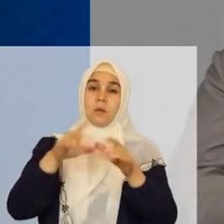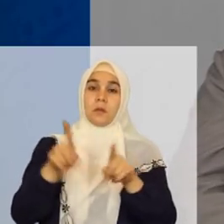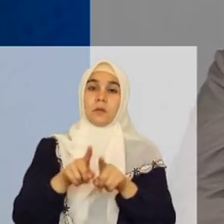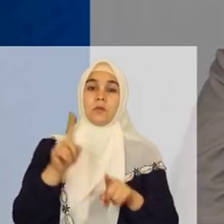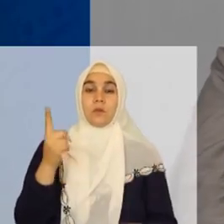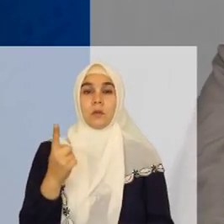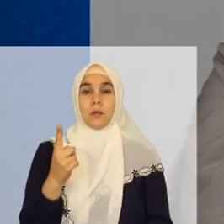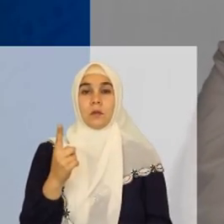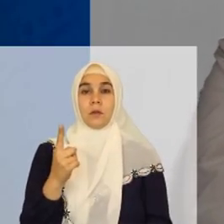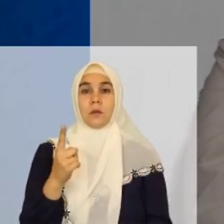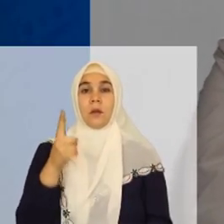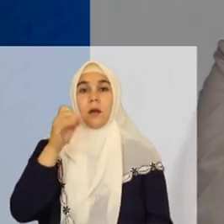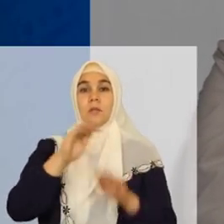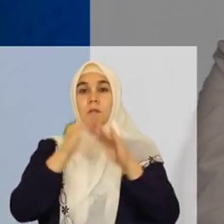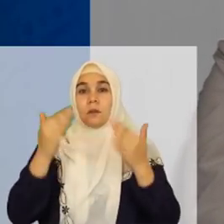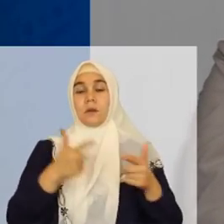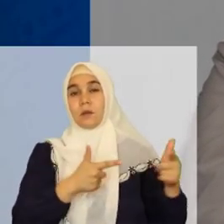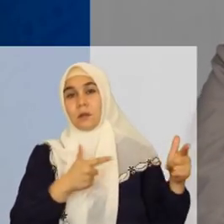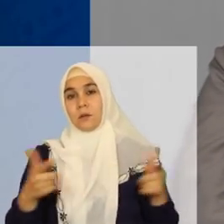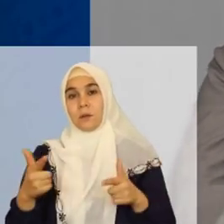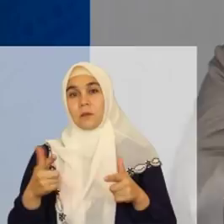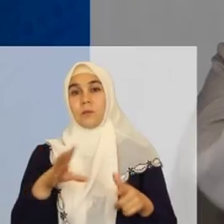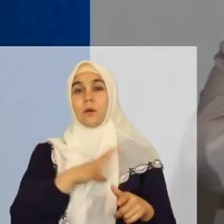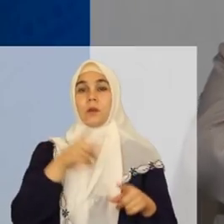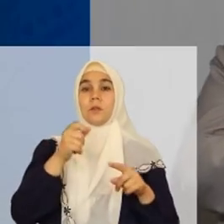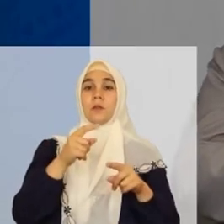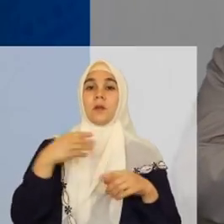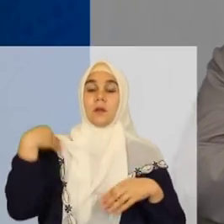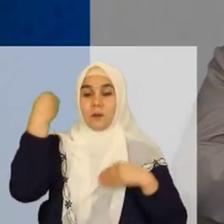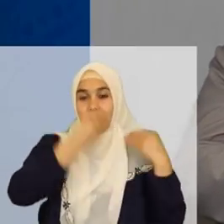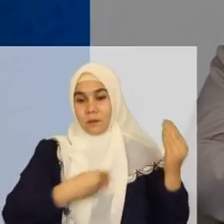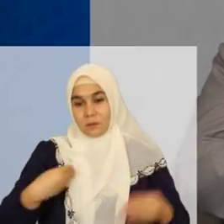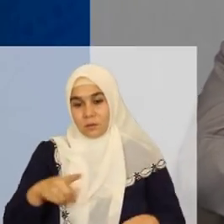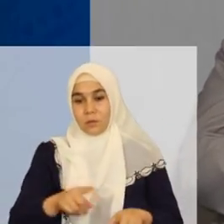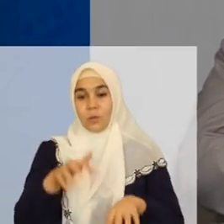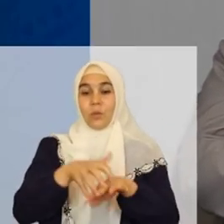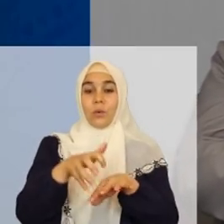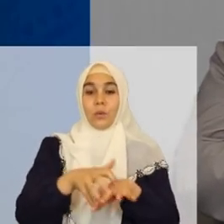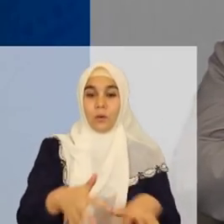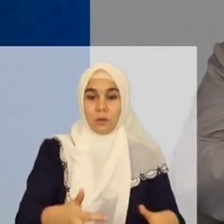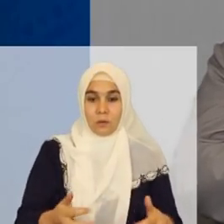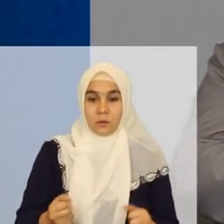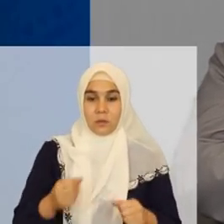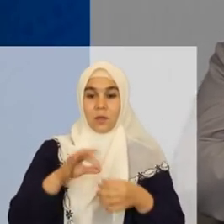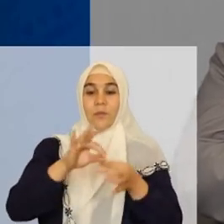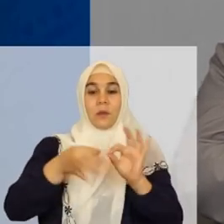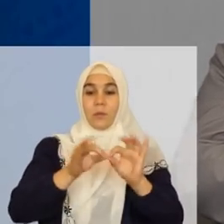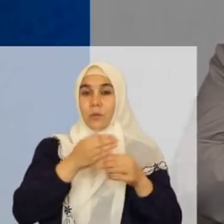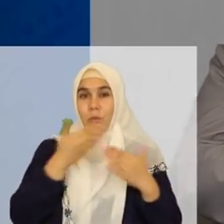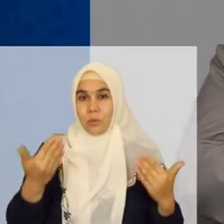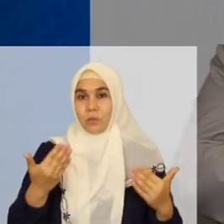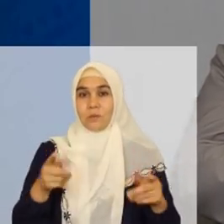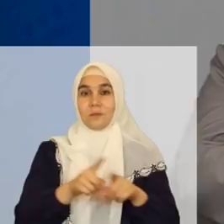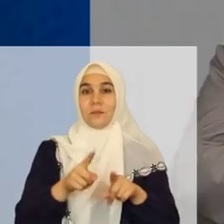joylari shuki, hajga tayyorgarlik ko'ryapti, hajga boraman deb ihrom olyapti. Oyog'iga kiygani ipsiz anadaka